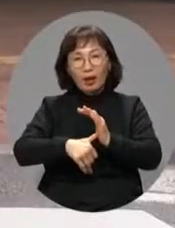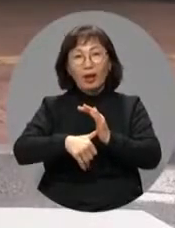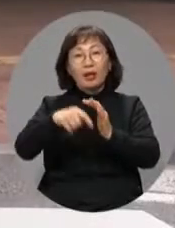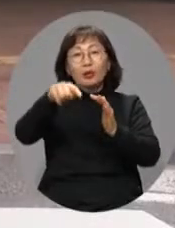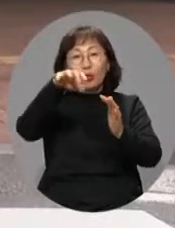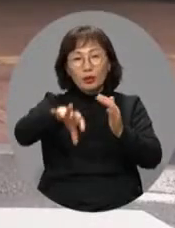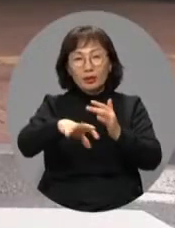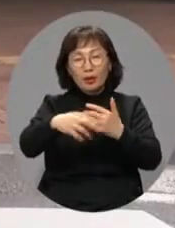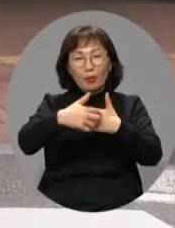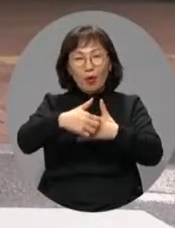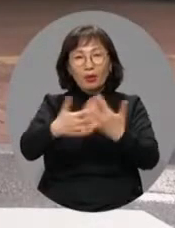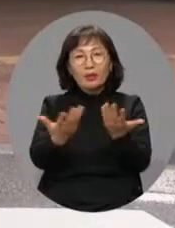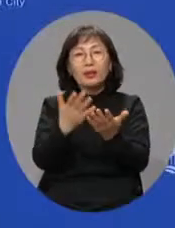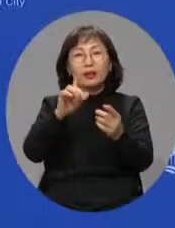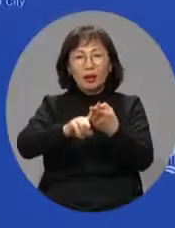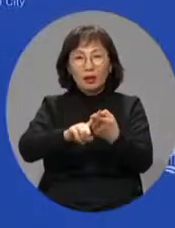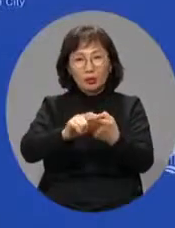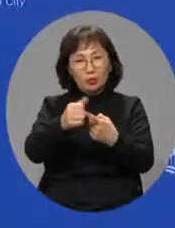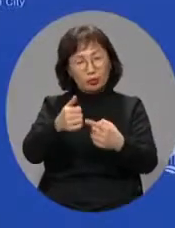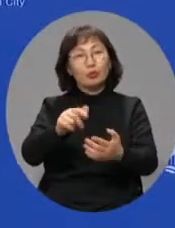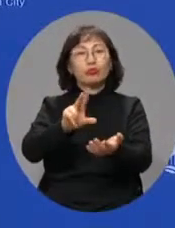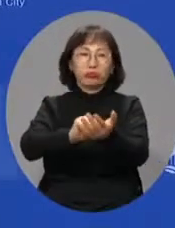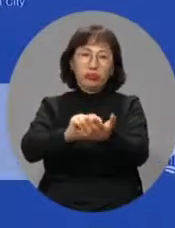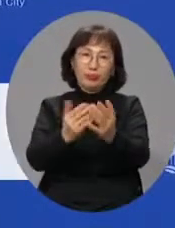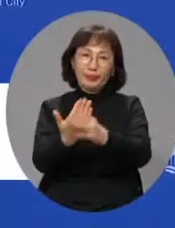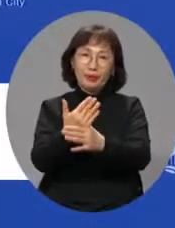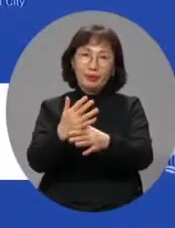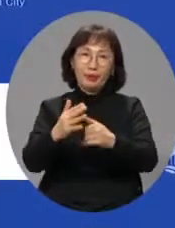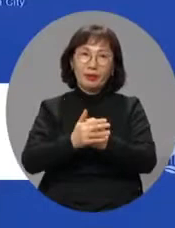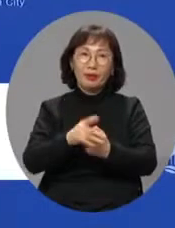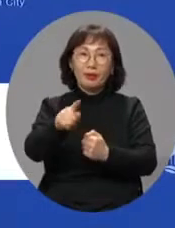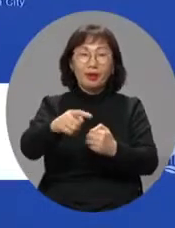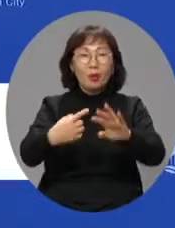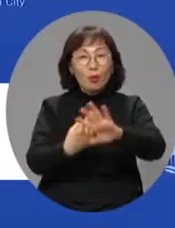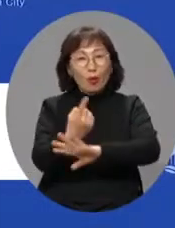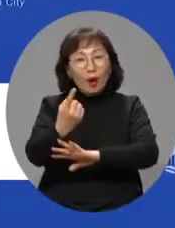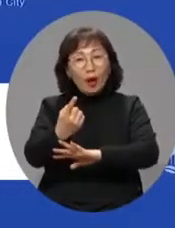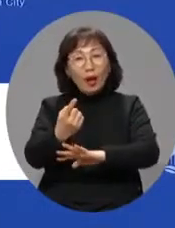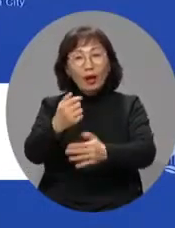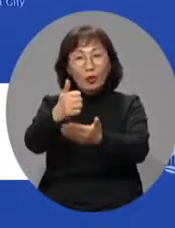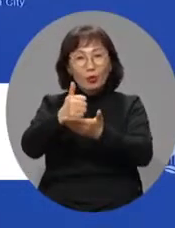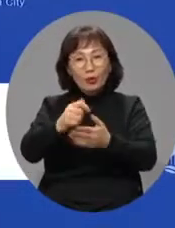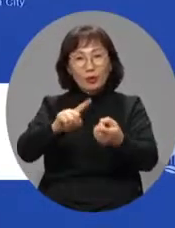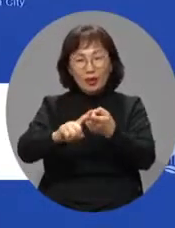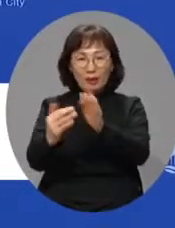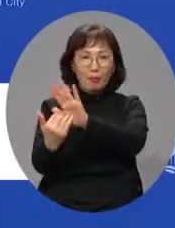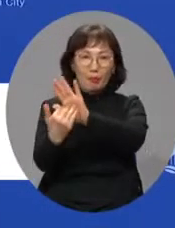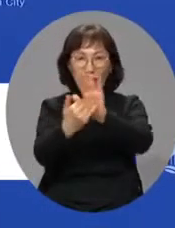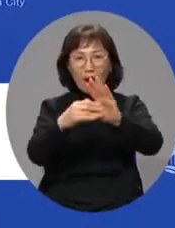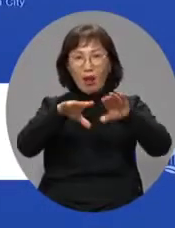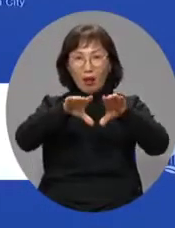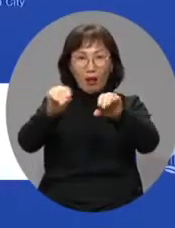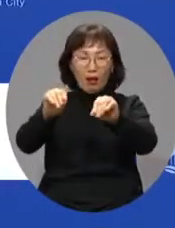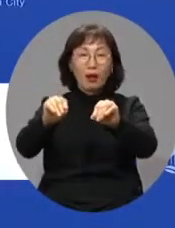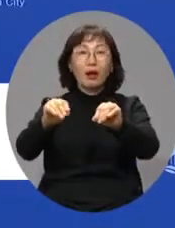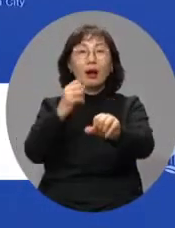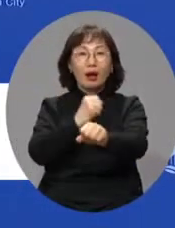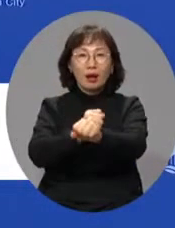진료는 차질을 빚었습니다. 군산의료원은 외래 진료를 중단하고 전 직원에